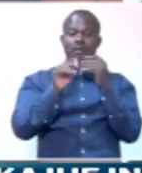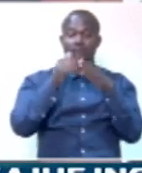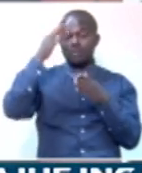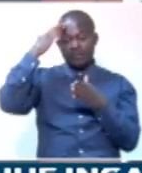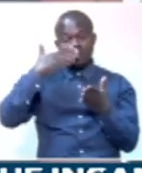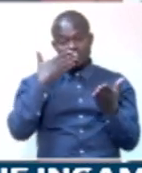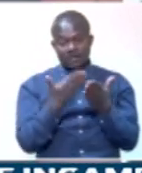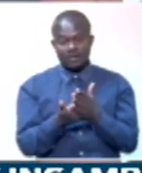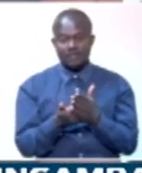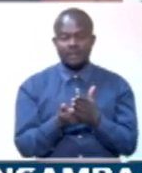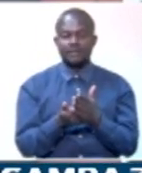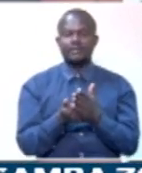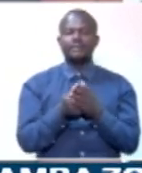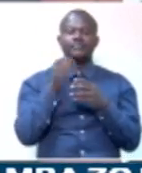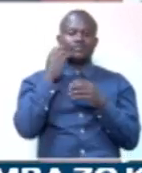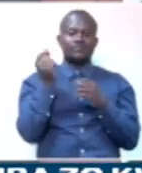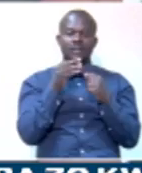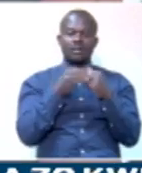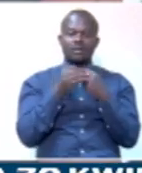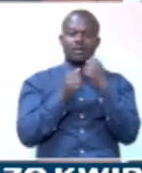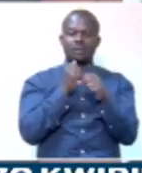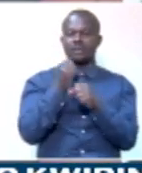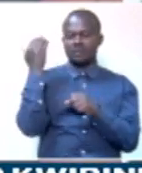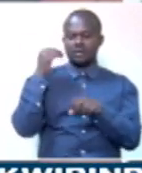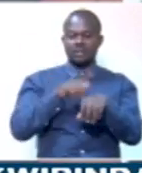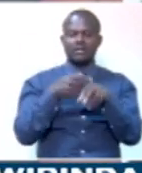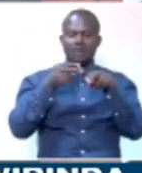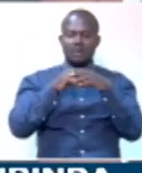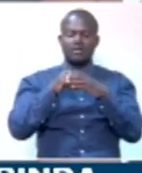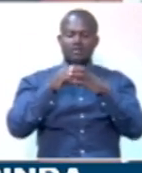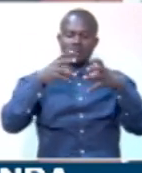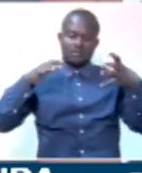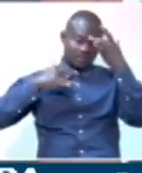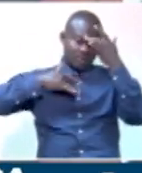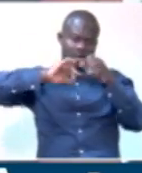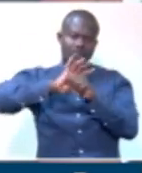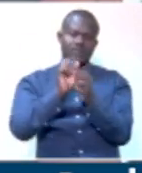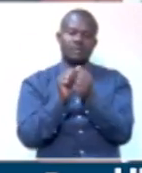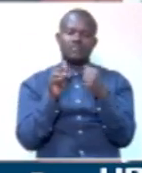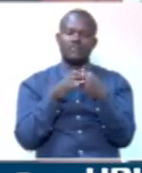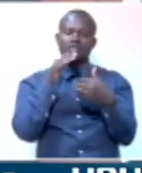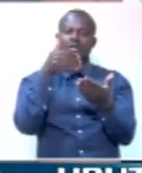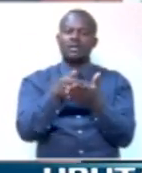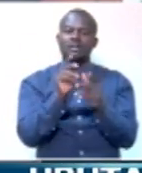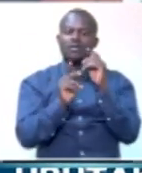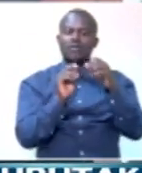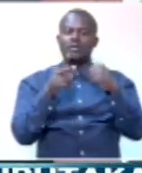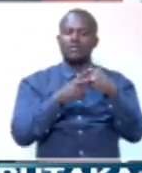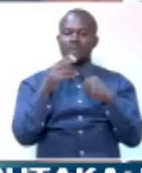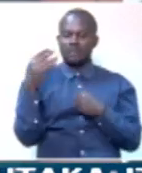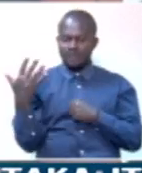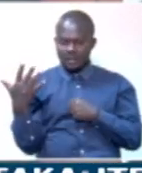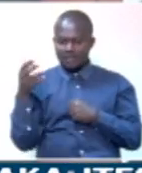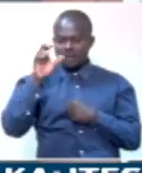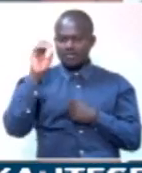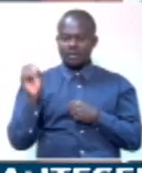neza, mu kwa munani umwaka ushize igihe habagaho ubwiyongere bwa COVID, twageze ku bantu